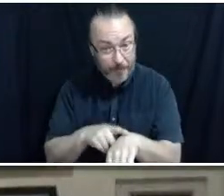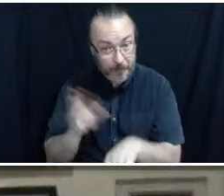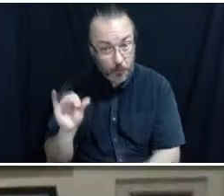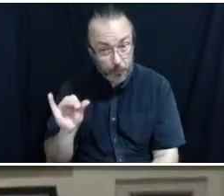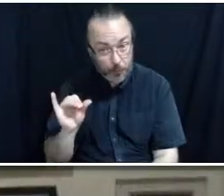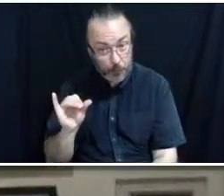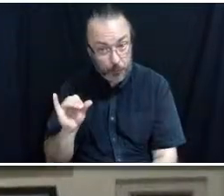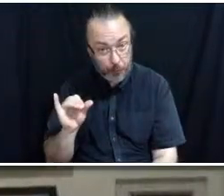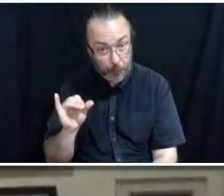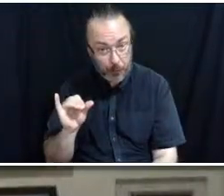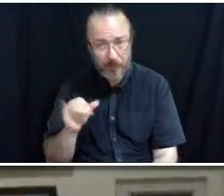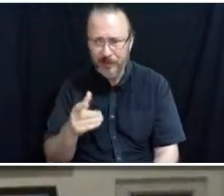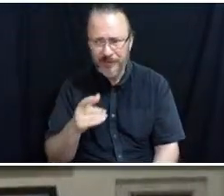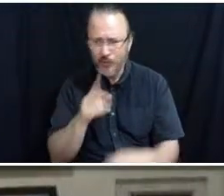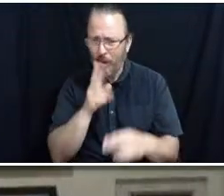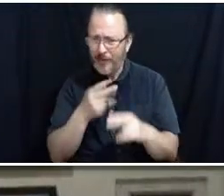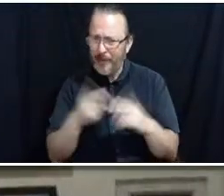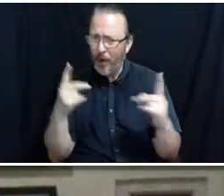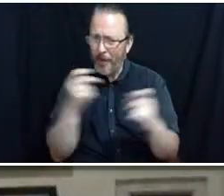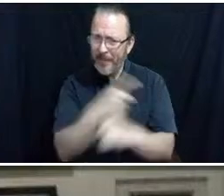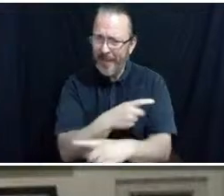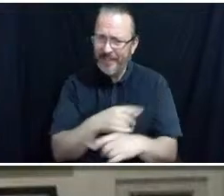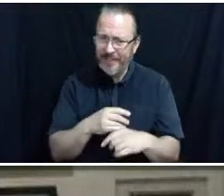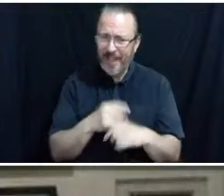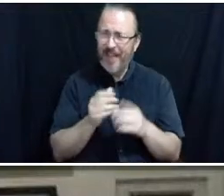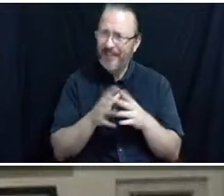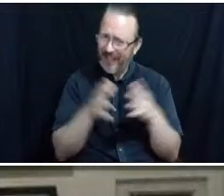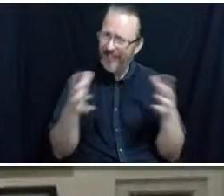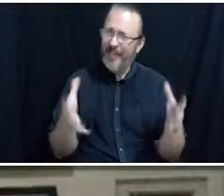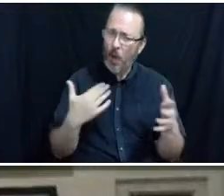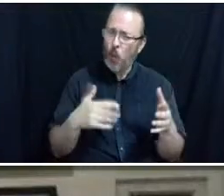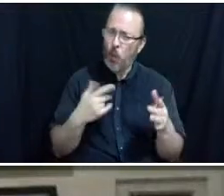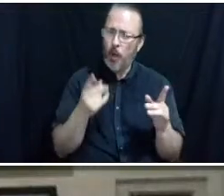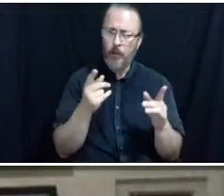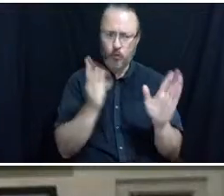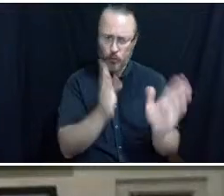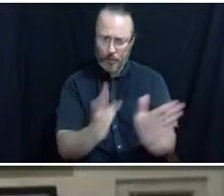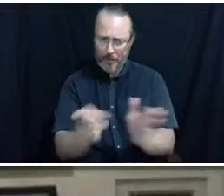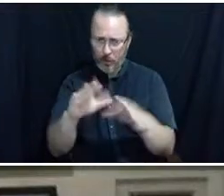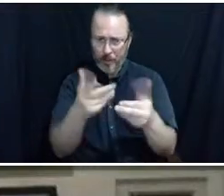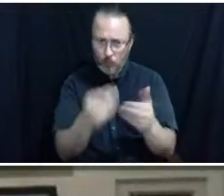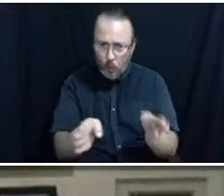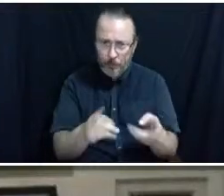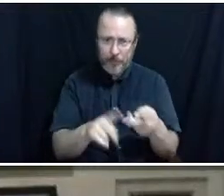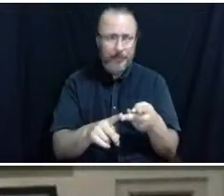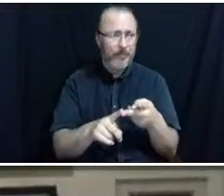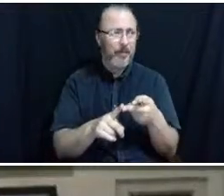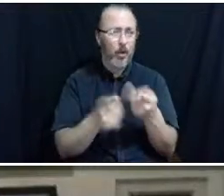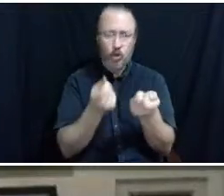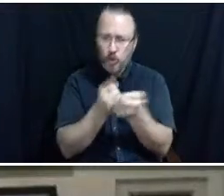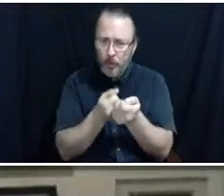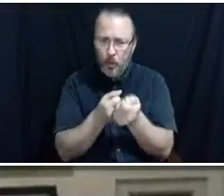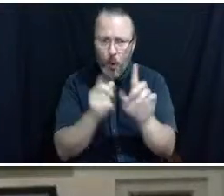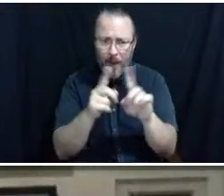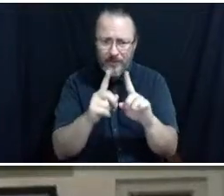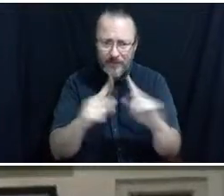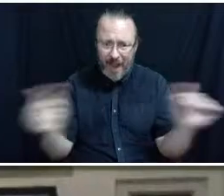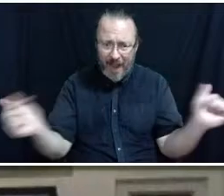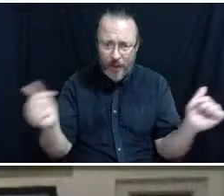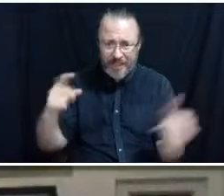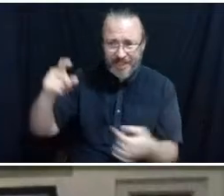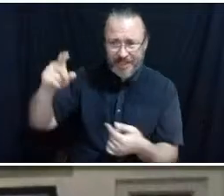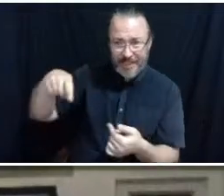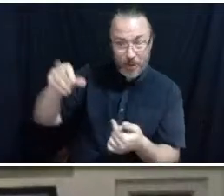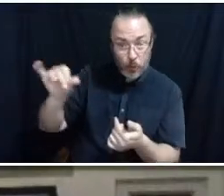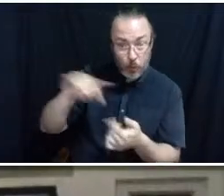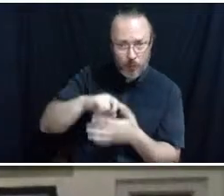car dans une situation complexe, il faut beaucoup de préparatifs pour préparer la salle de classe, pour appuyer et satisfaire tous les besoins.